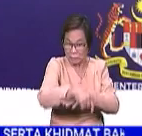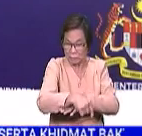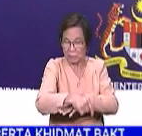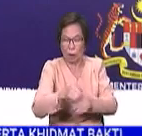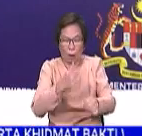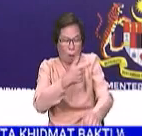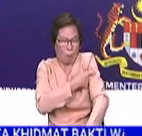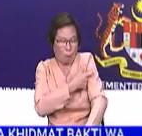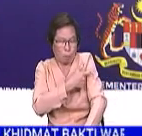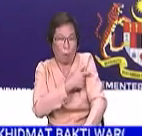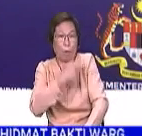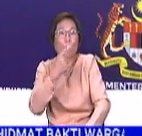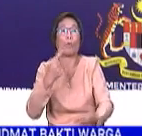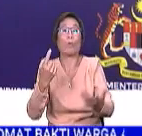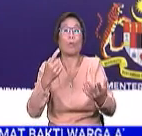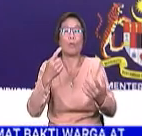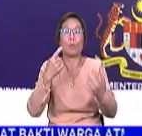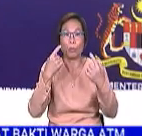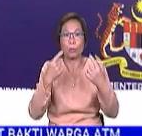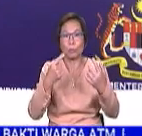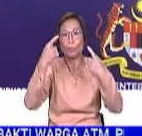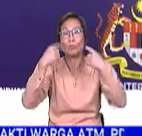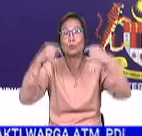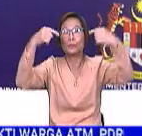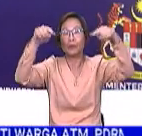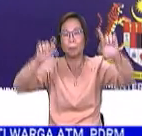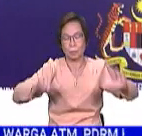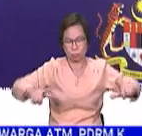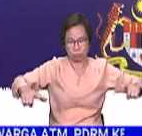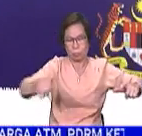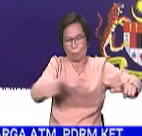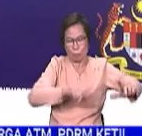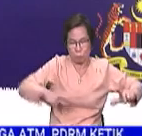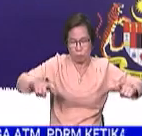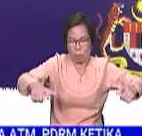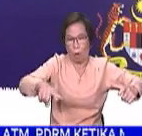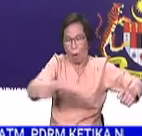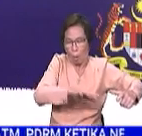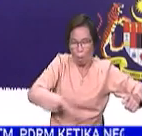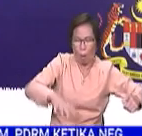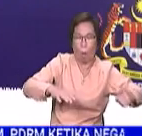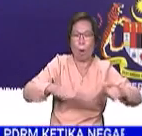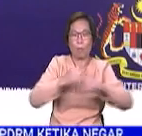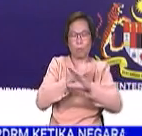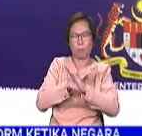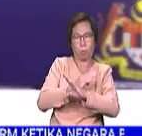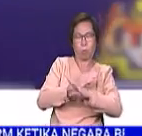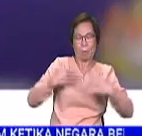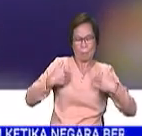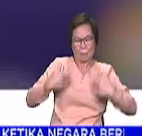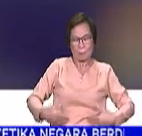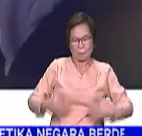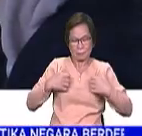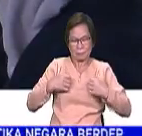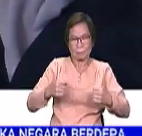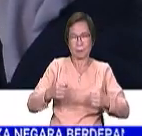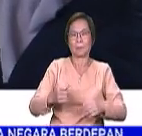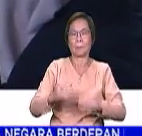sepenuhnya untuk mencapai hehehe compressibility di PKK di kalangan industri